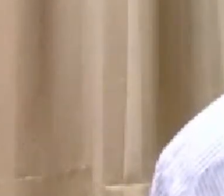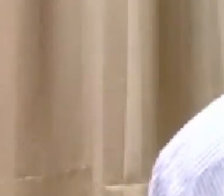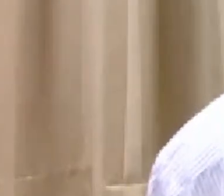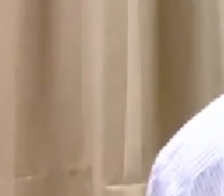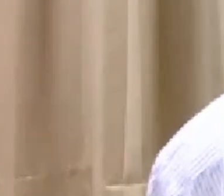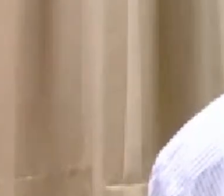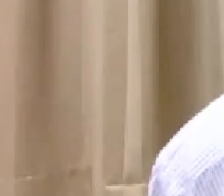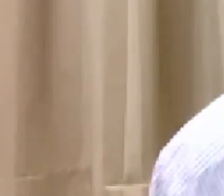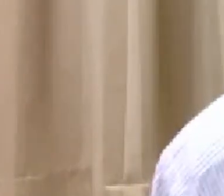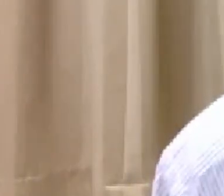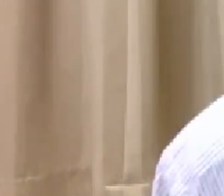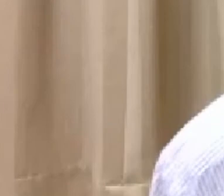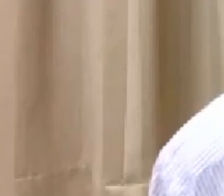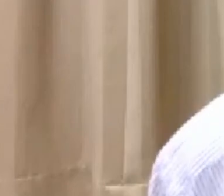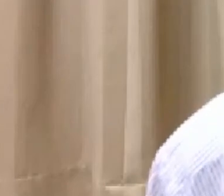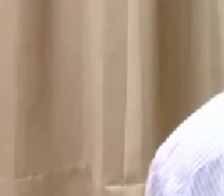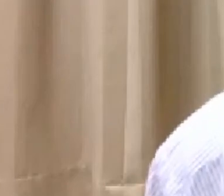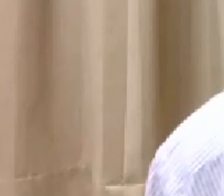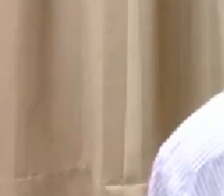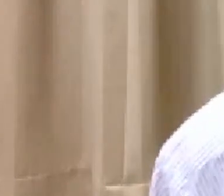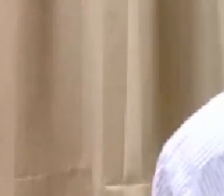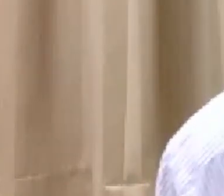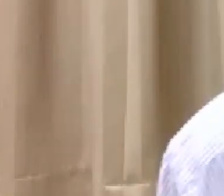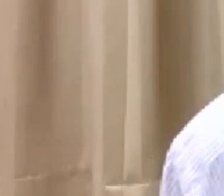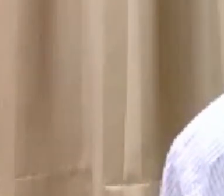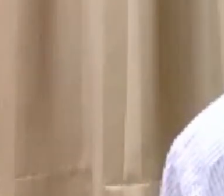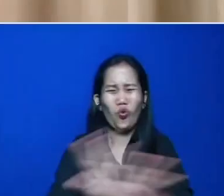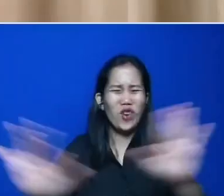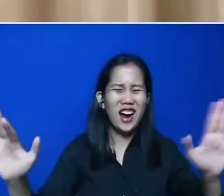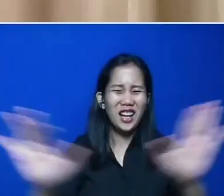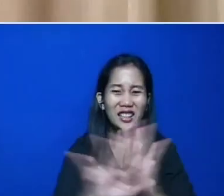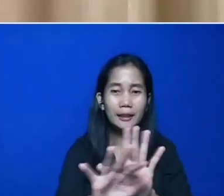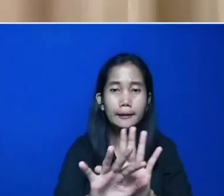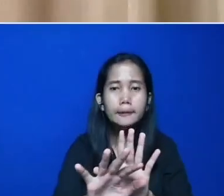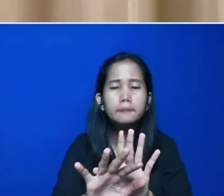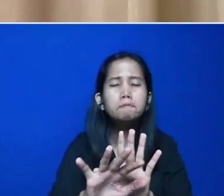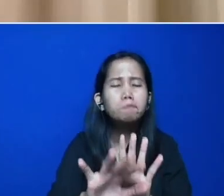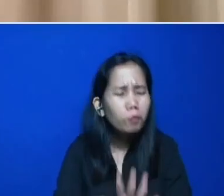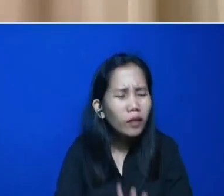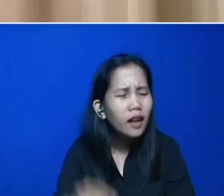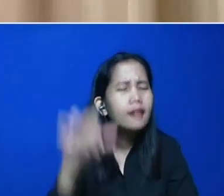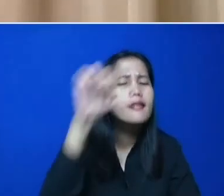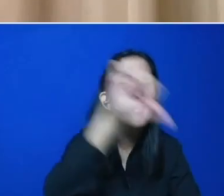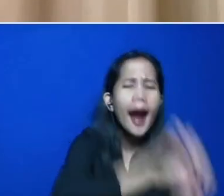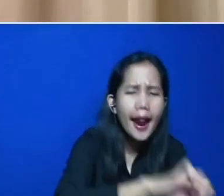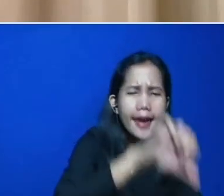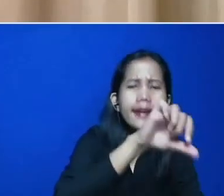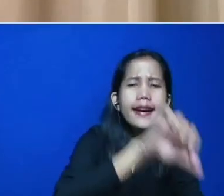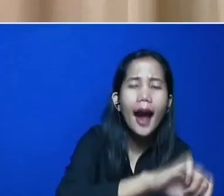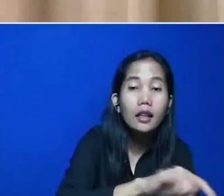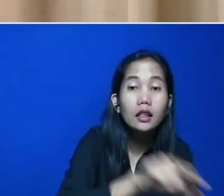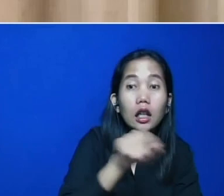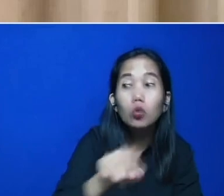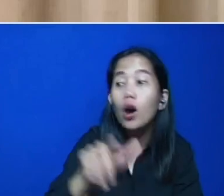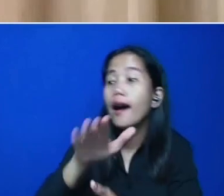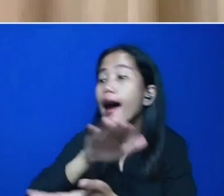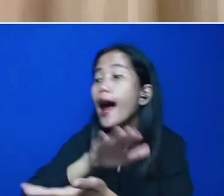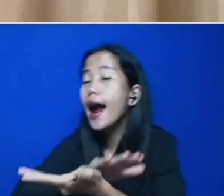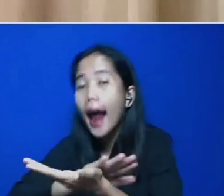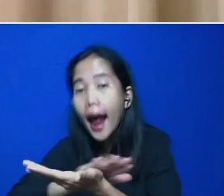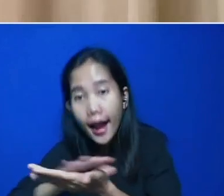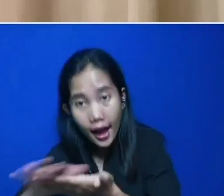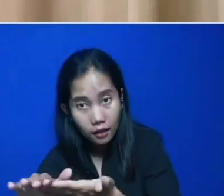kasih makanan yang kalau sedangkan yang halal saja seakan-akan tadi tidak mungkin kita bahkan semua